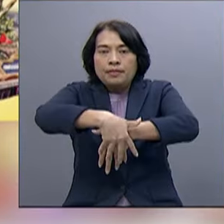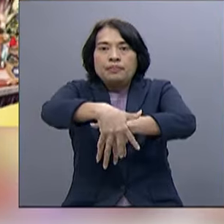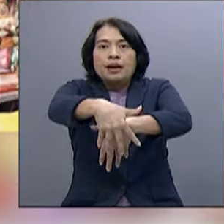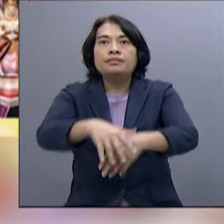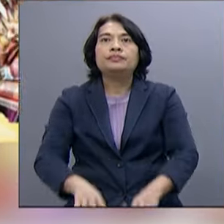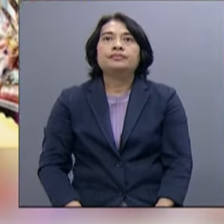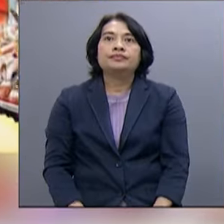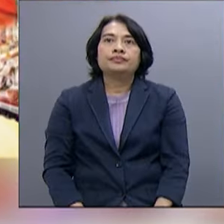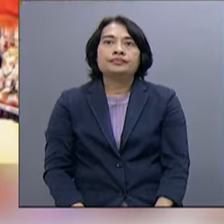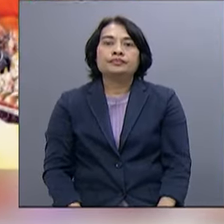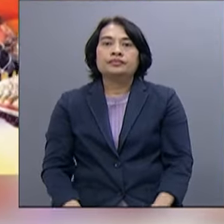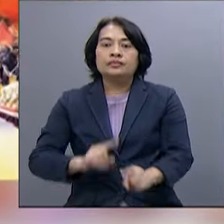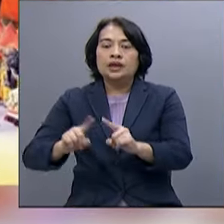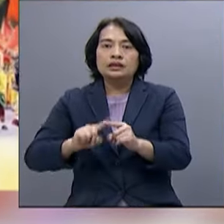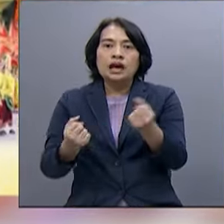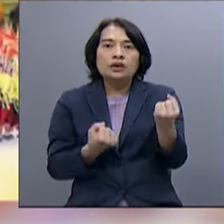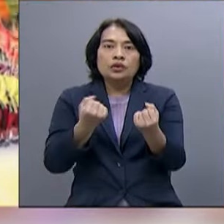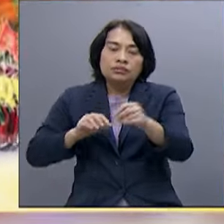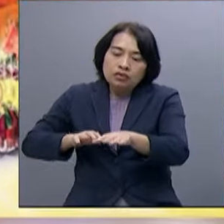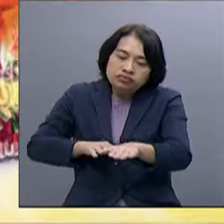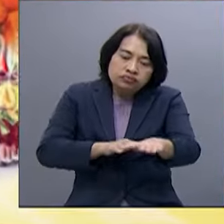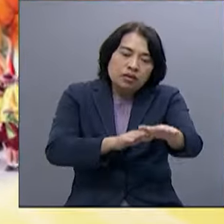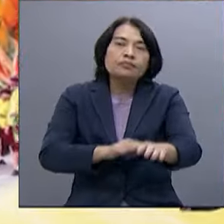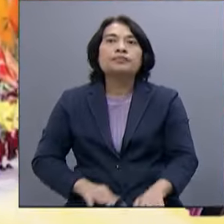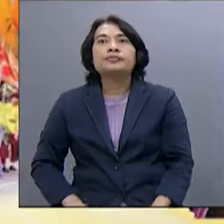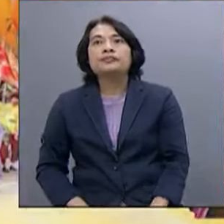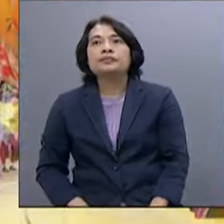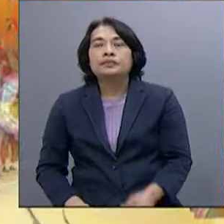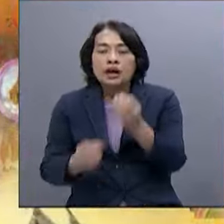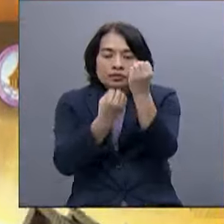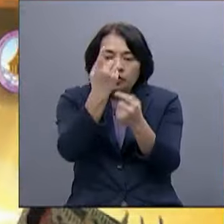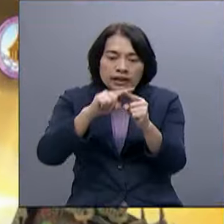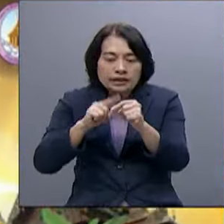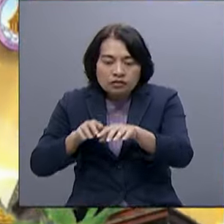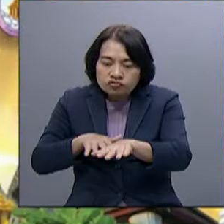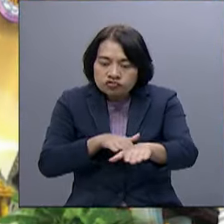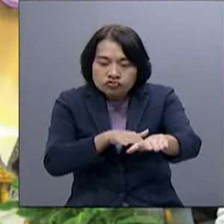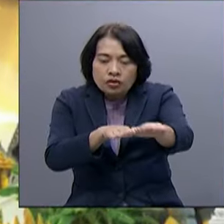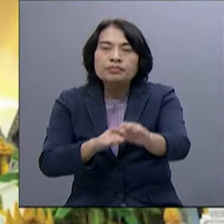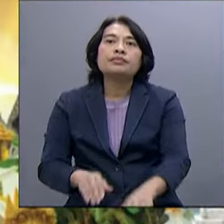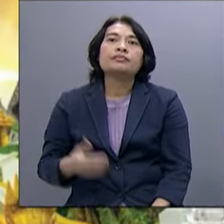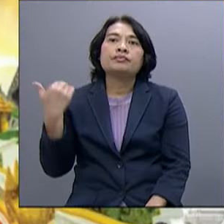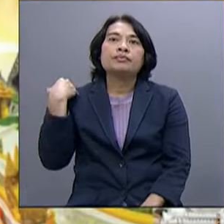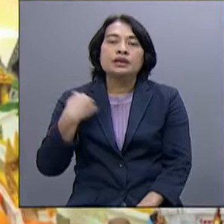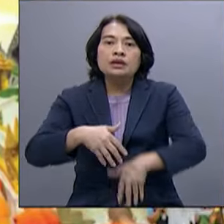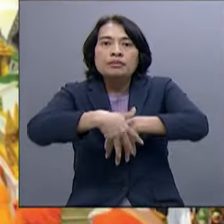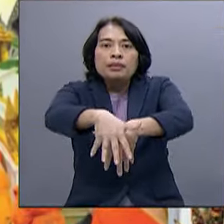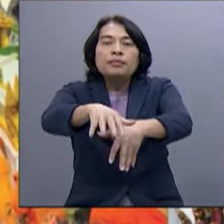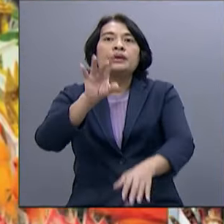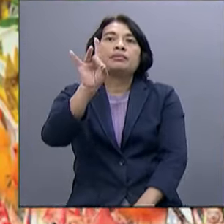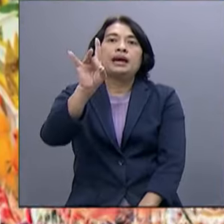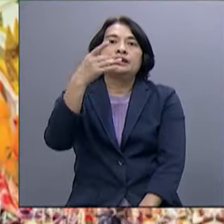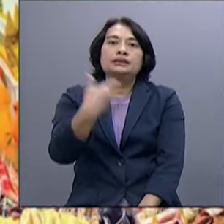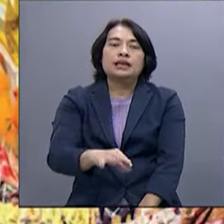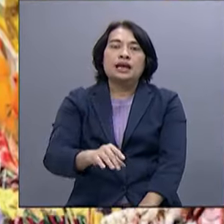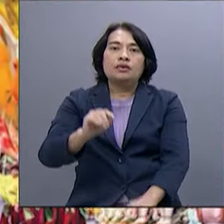ยุหญาตราแล้วก็ขบวนรถบุพชาติอีก8ขบวนซึ่งหน่วยงานต่างๆเฉพาะหน่วยงานภาครัฐภ